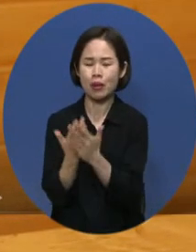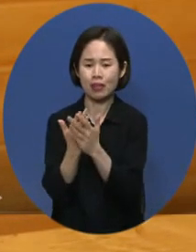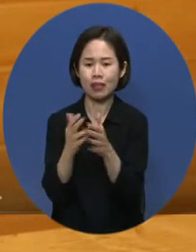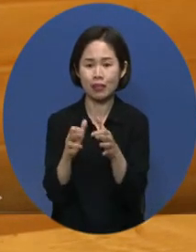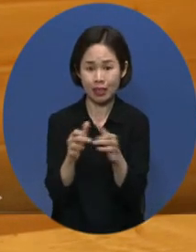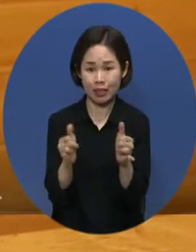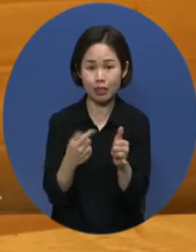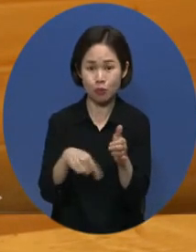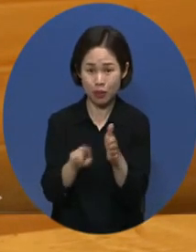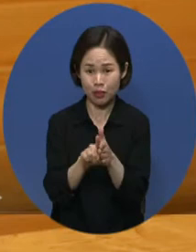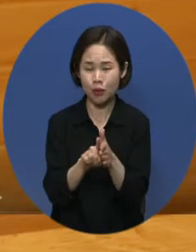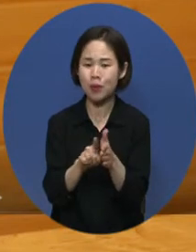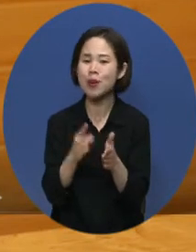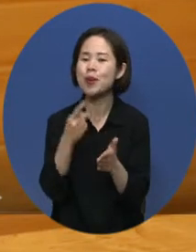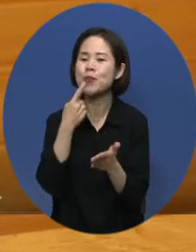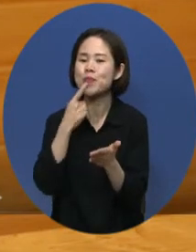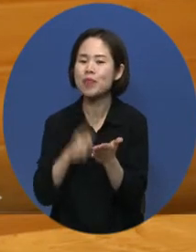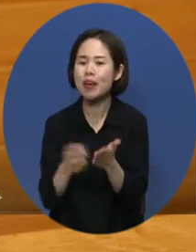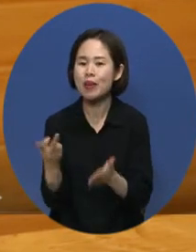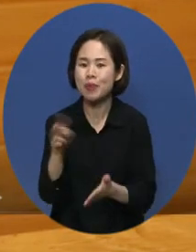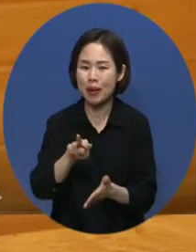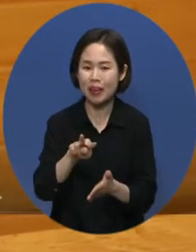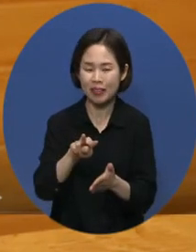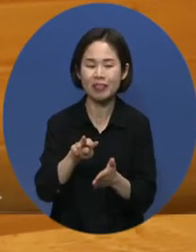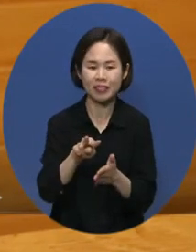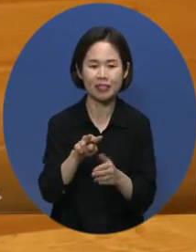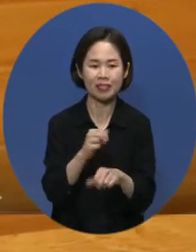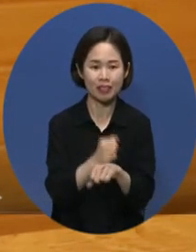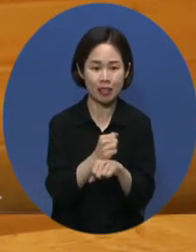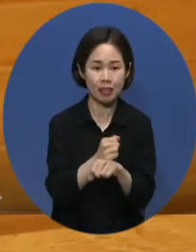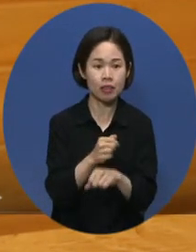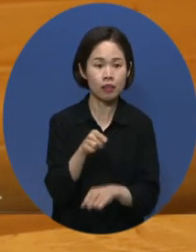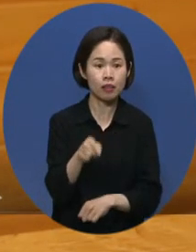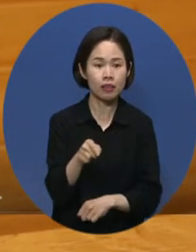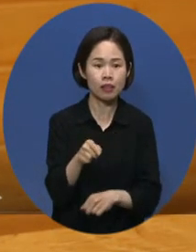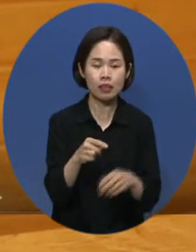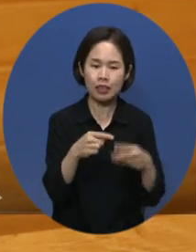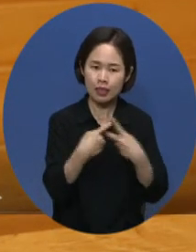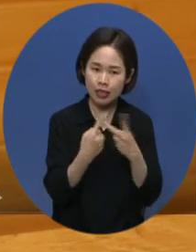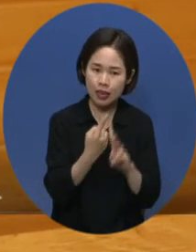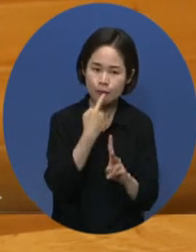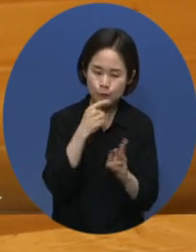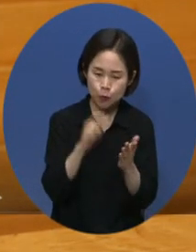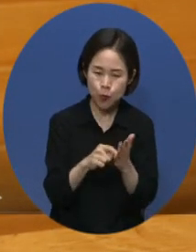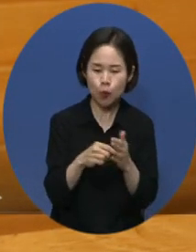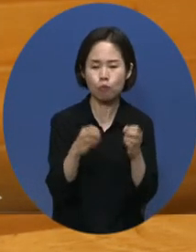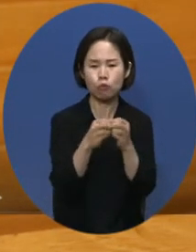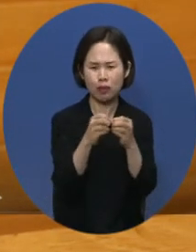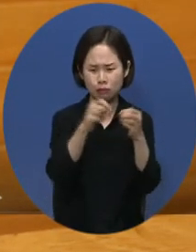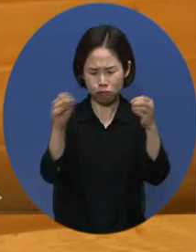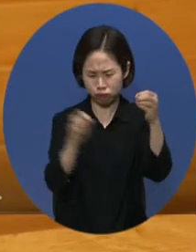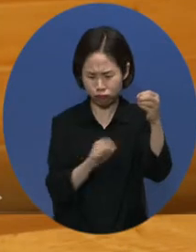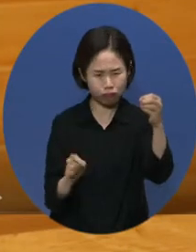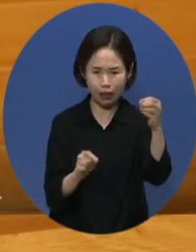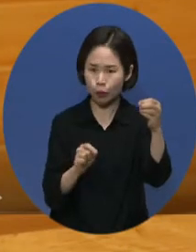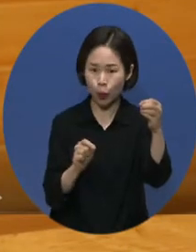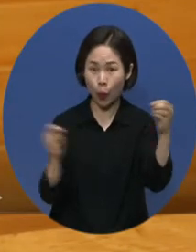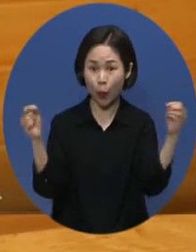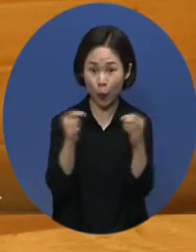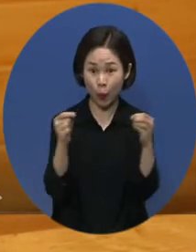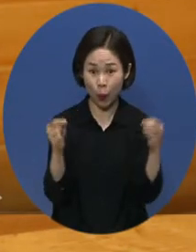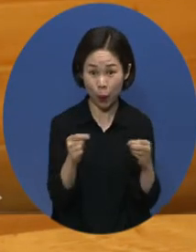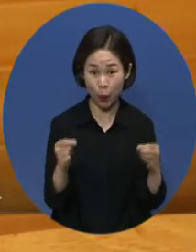뭐 쉽게 말하면 이해하기 쉽고 간결한 문자로 텍스트 메시지나 이미지를 사용해서 만든 어떤 대체